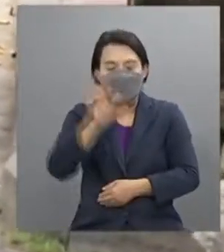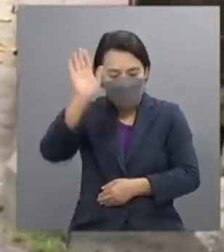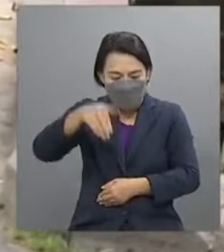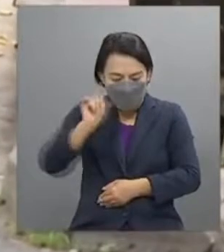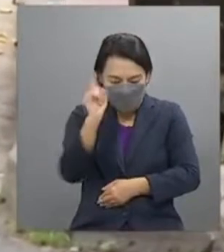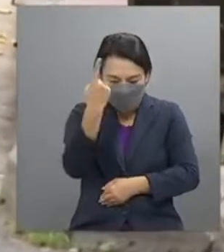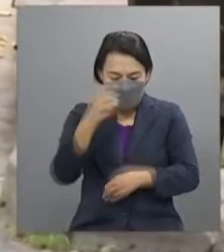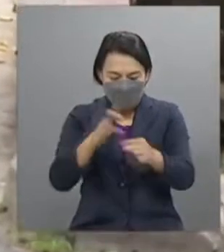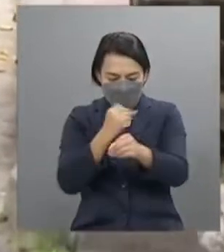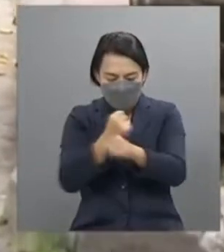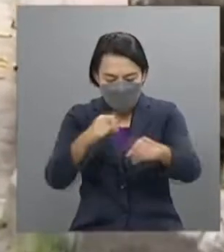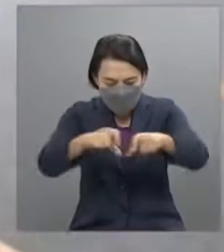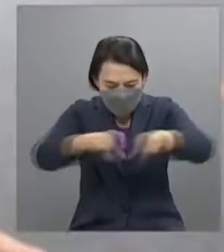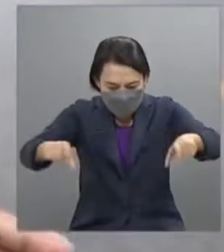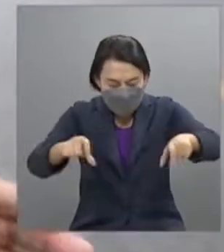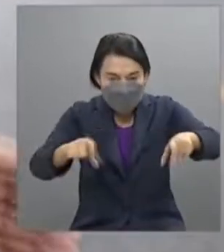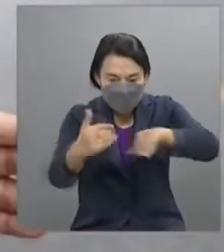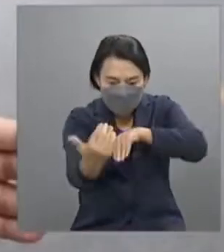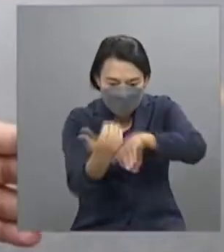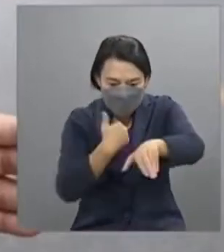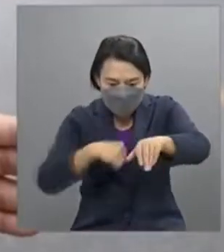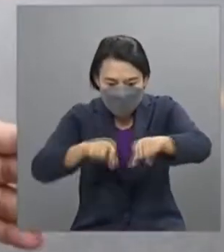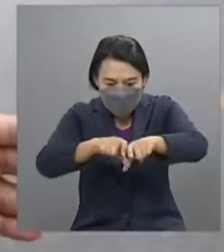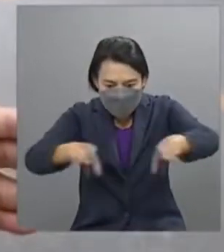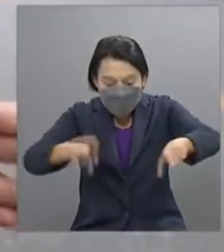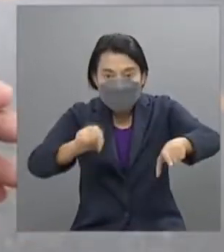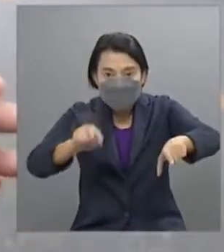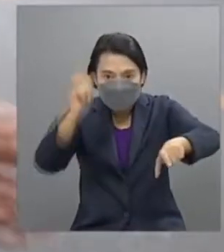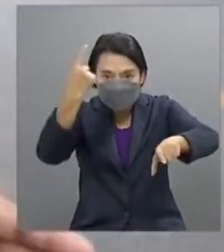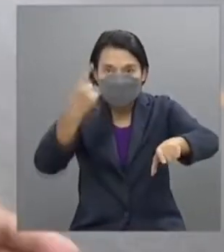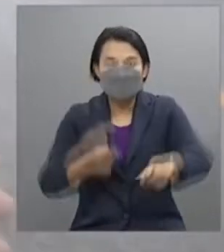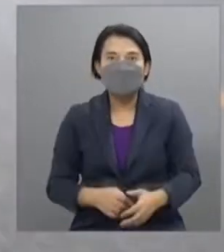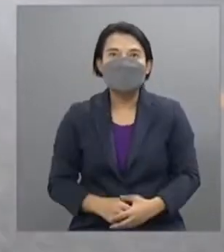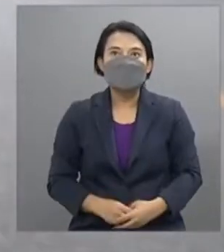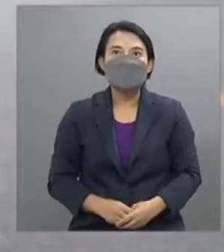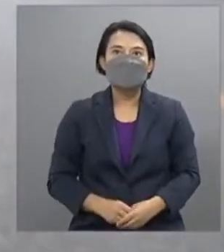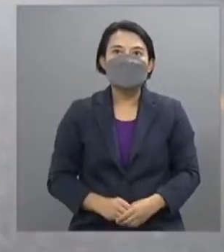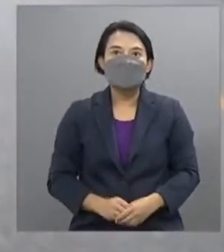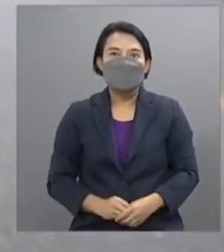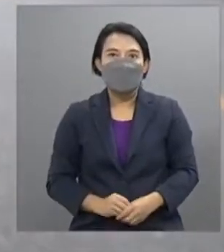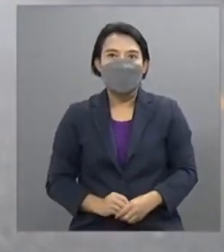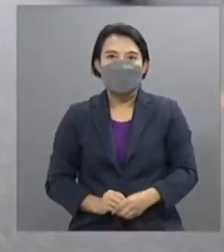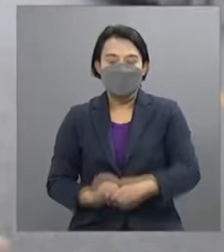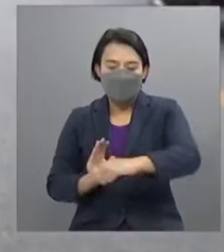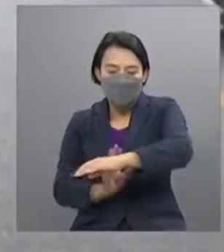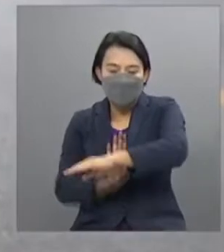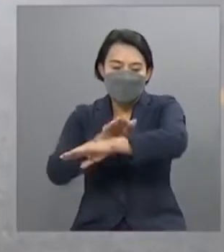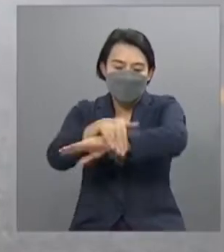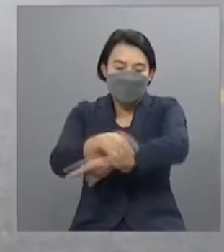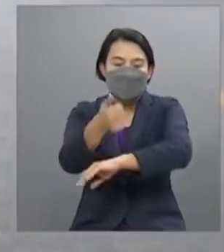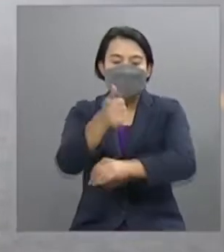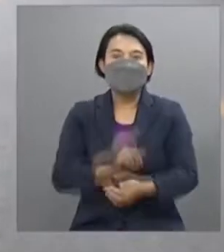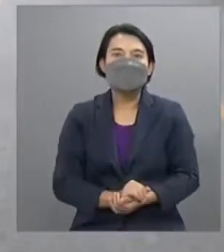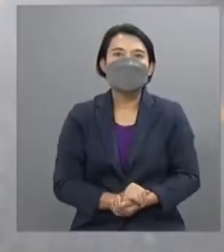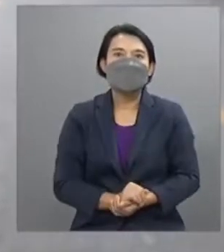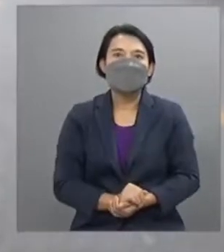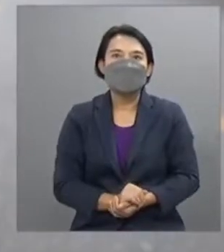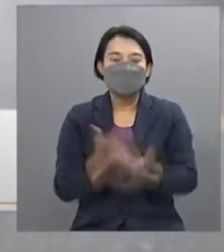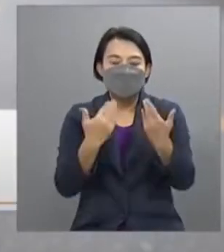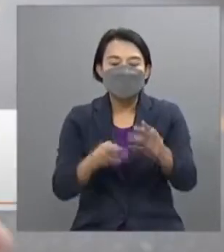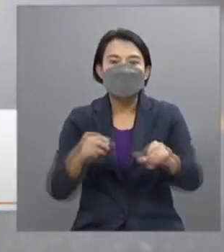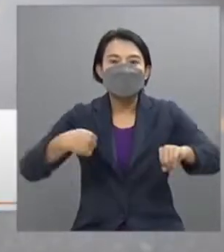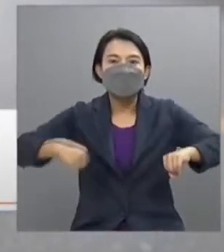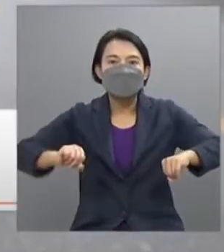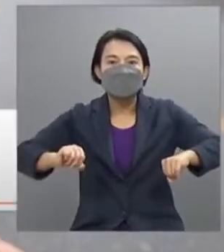อันนี้มันก็เกิดปัญหาจากกฎการคนขับรถเร็วไม่รักษาวินัยจราจ